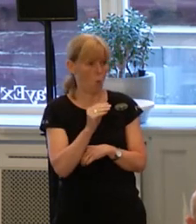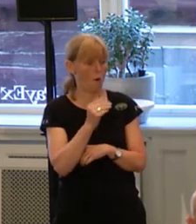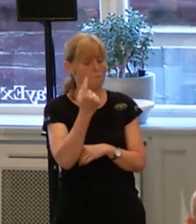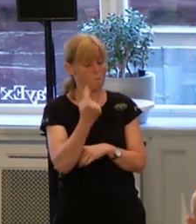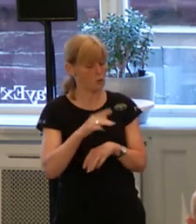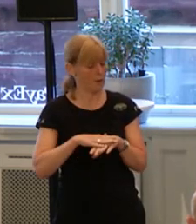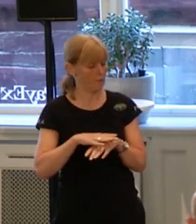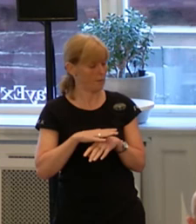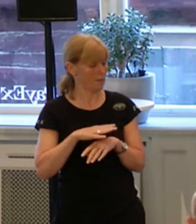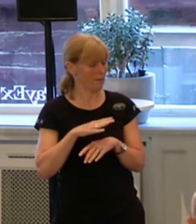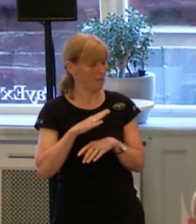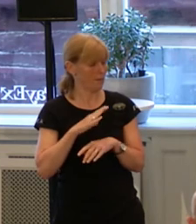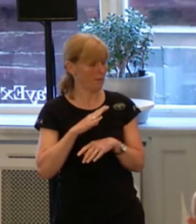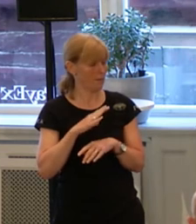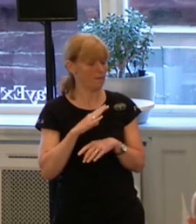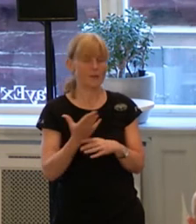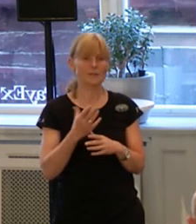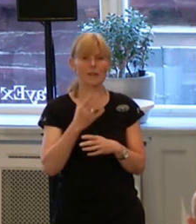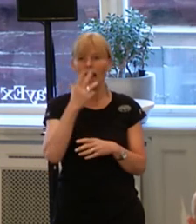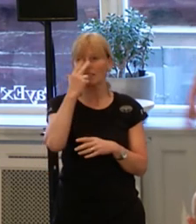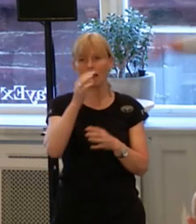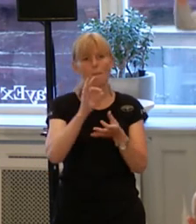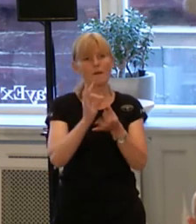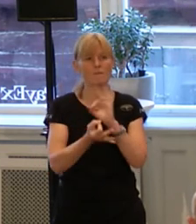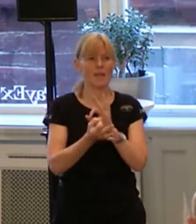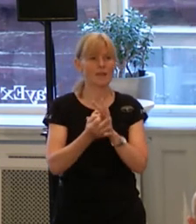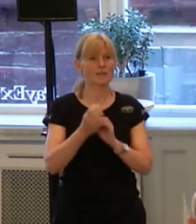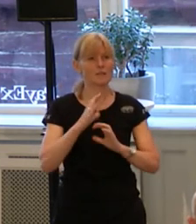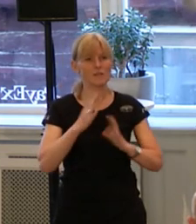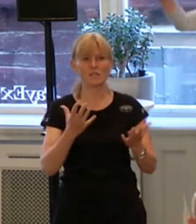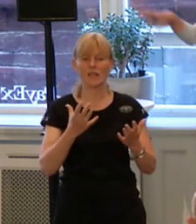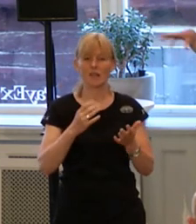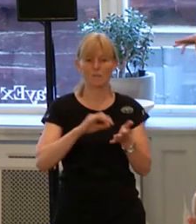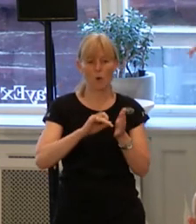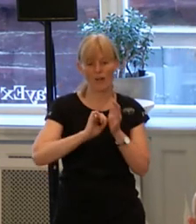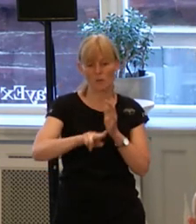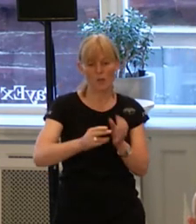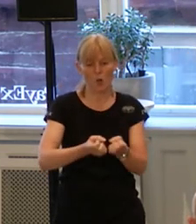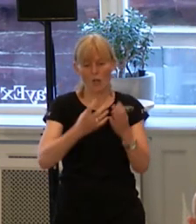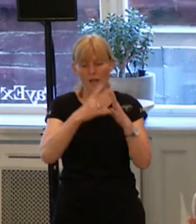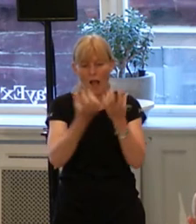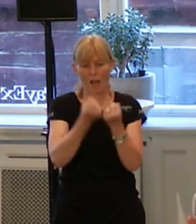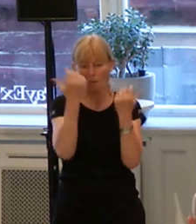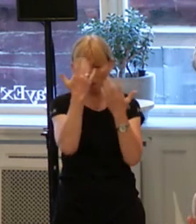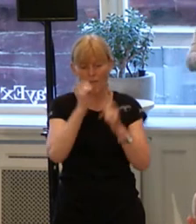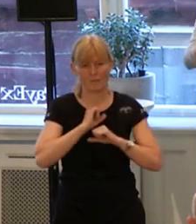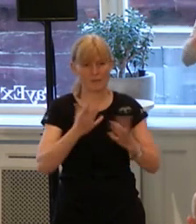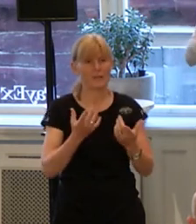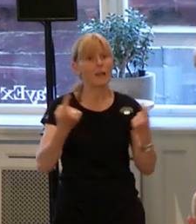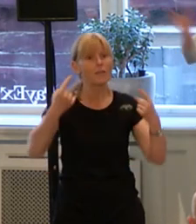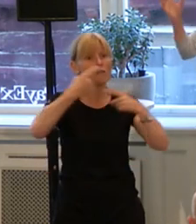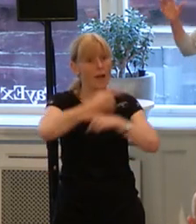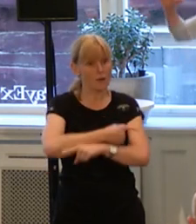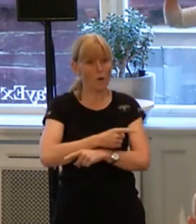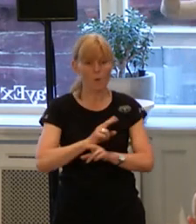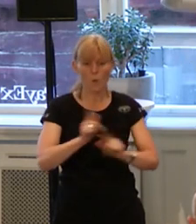Det finns ingen quick fix. Det finns inget projekt som kan gå in i någon kommun och lösa de här bekymren, utan det är tvärtom.